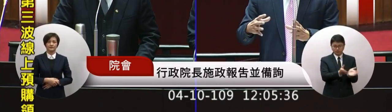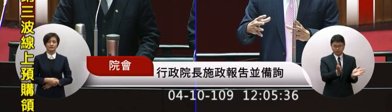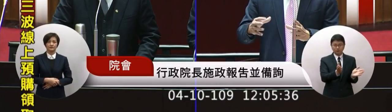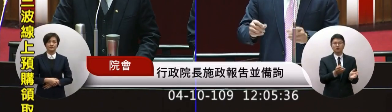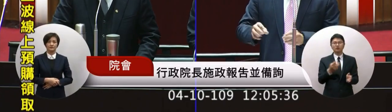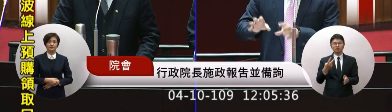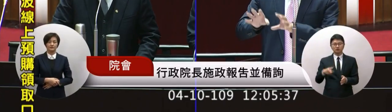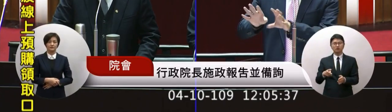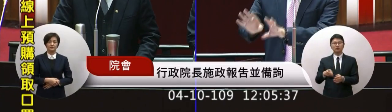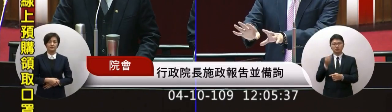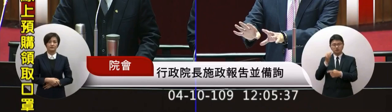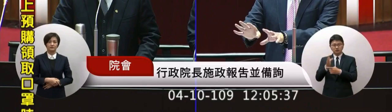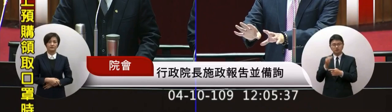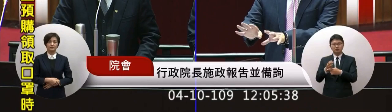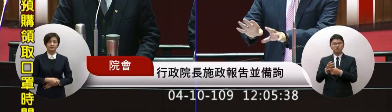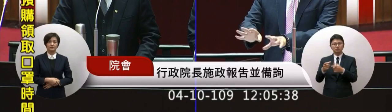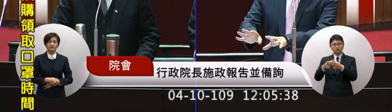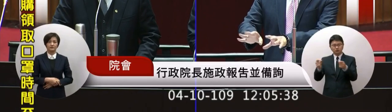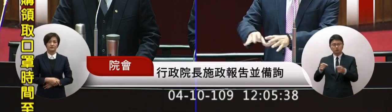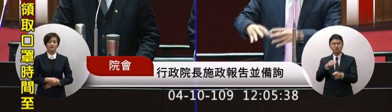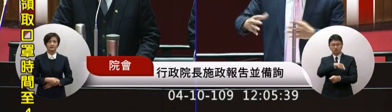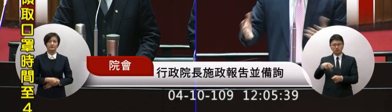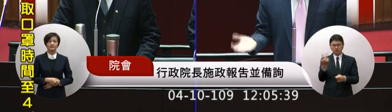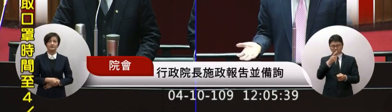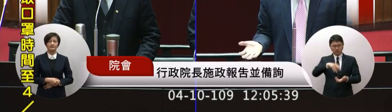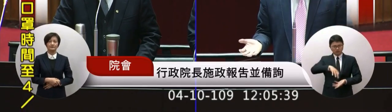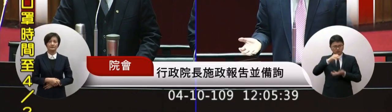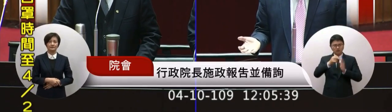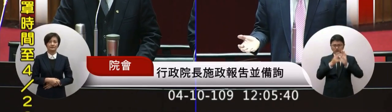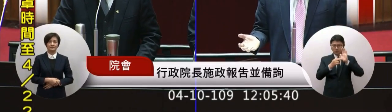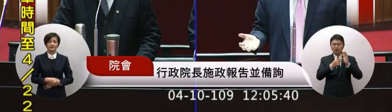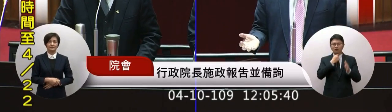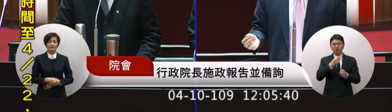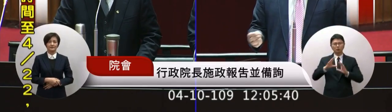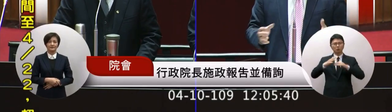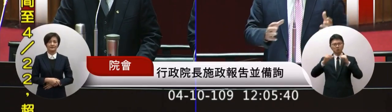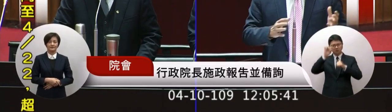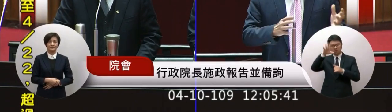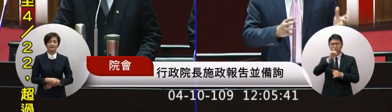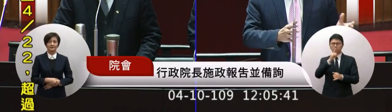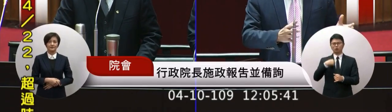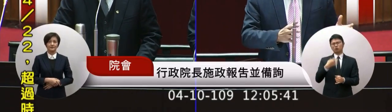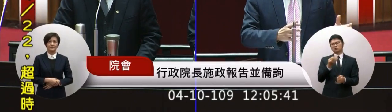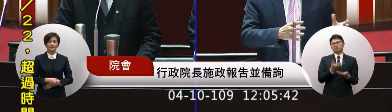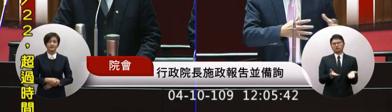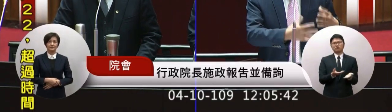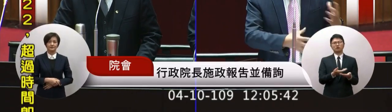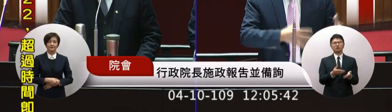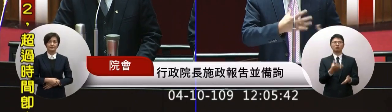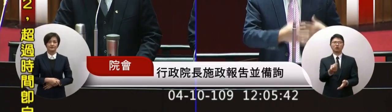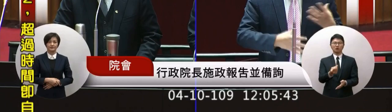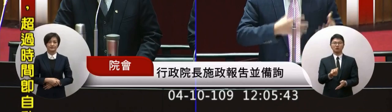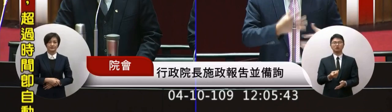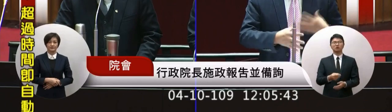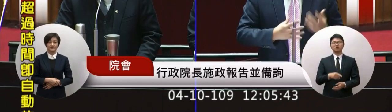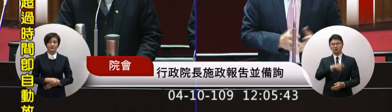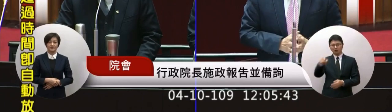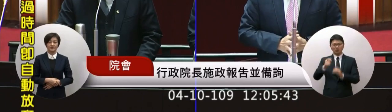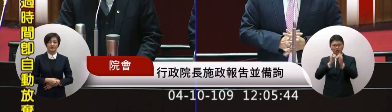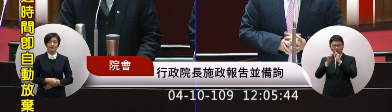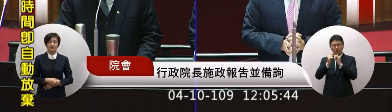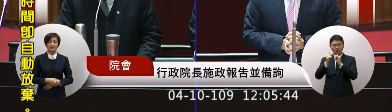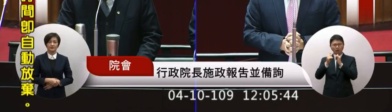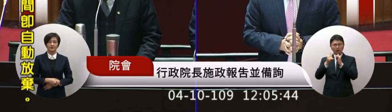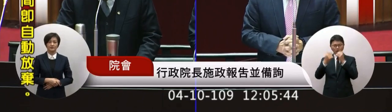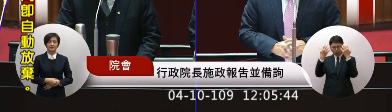讲，要不然会被国民党扭曲说，哎，我们好像都不愿意发现金，所以这个部分有一些啊社会会被误导啊，